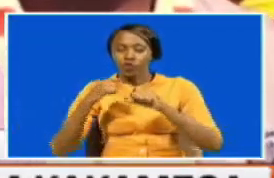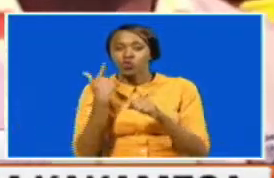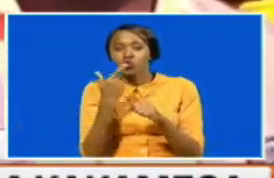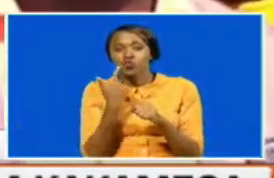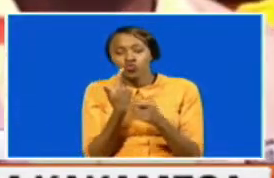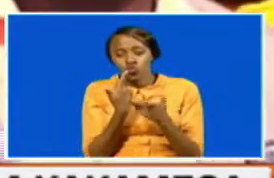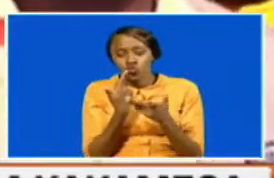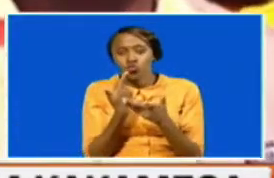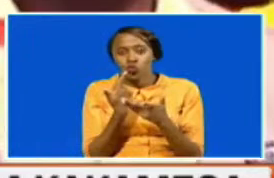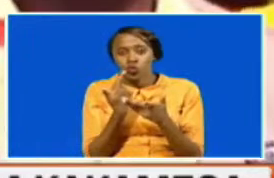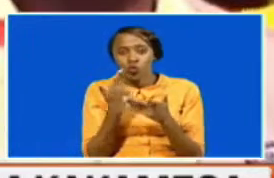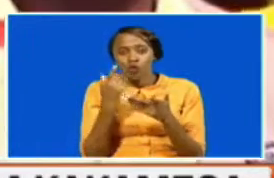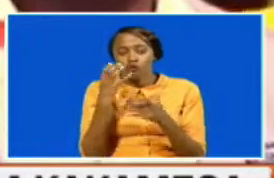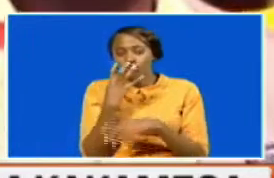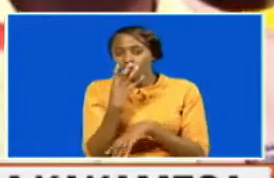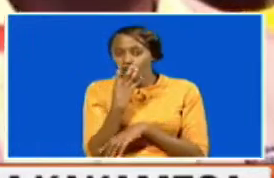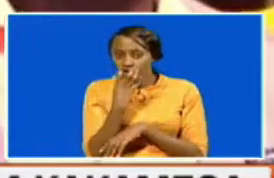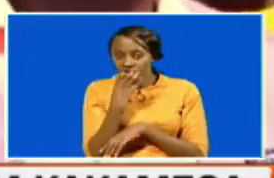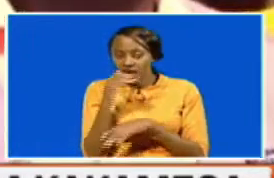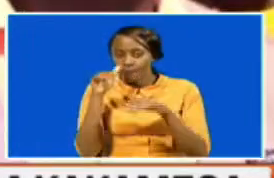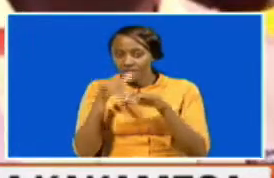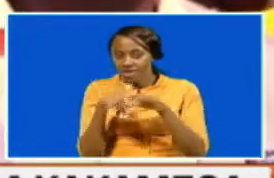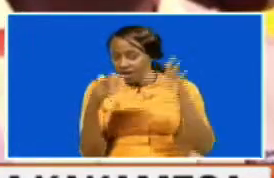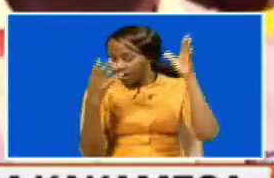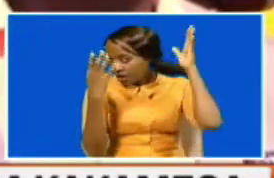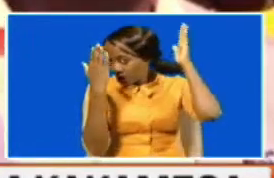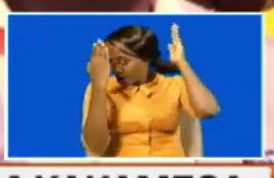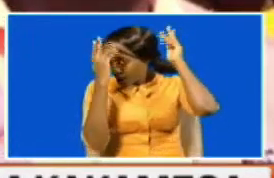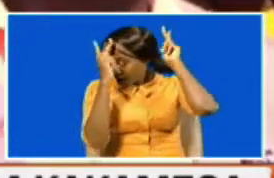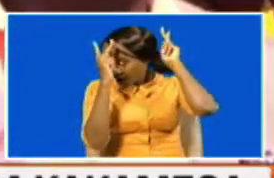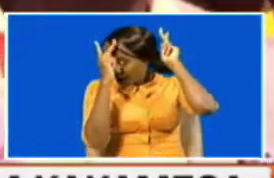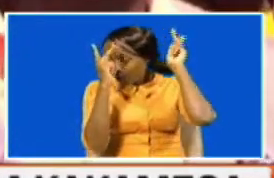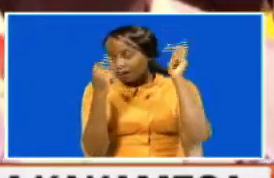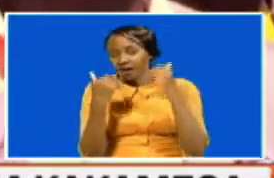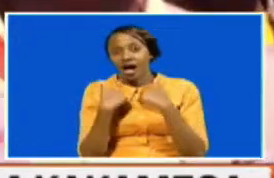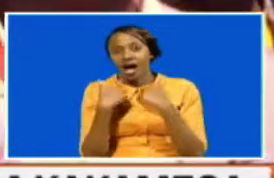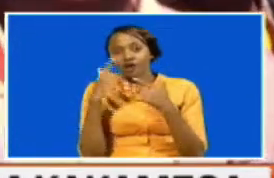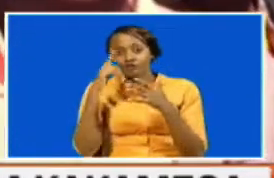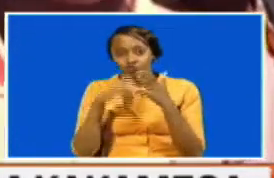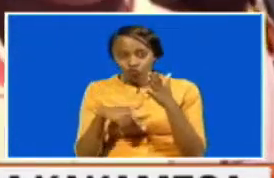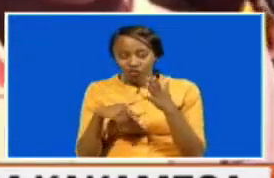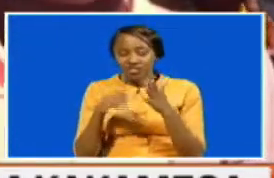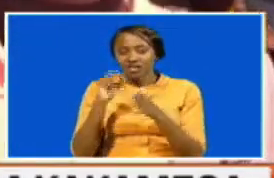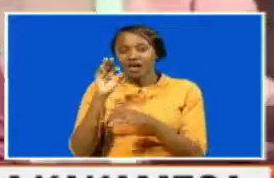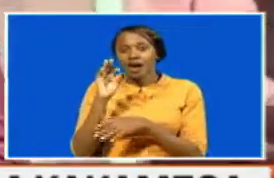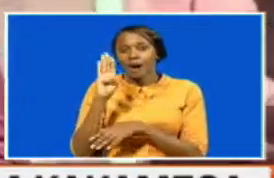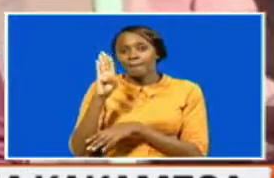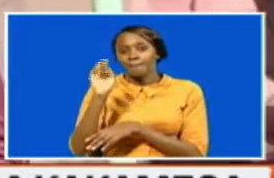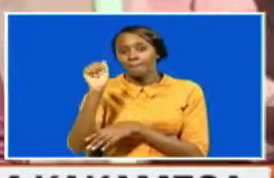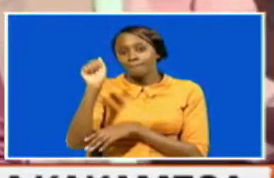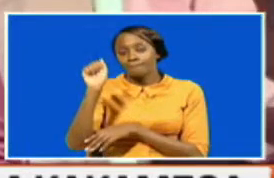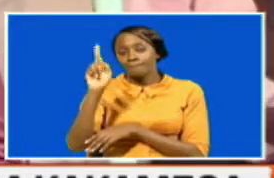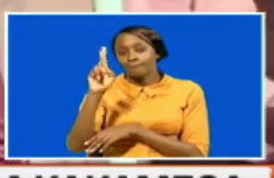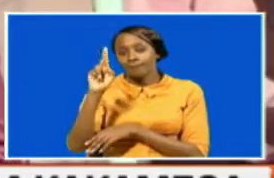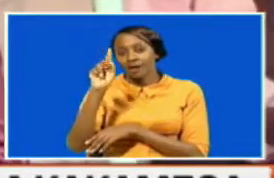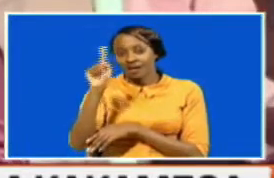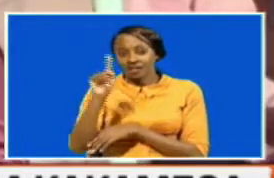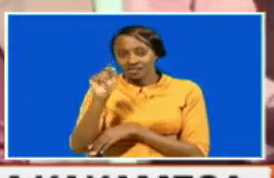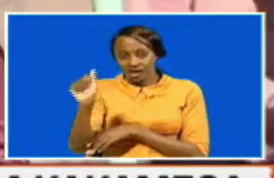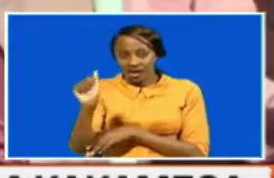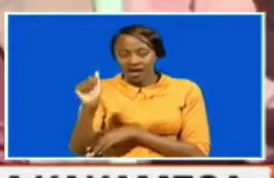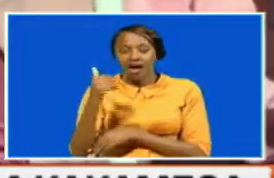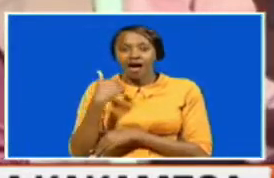mwenyekiti wa chama cha ODM kaunti ya Kakamega kuwa mheshimiwa Fernandez Barasa. I want